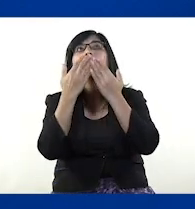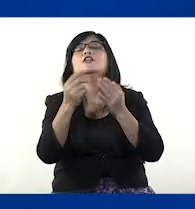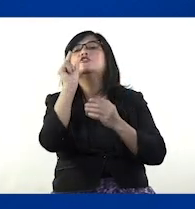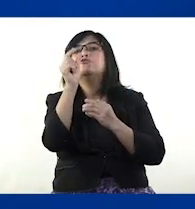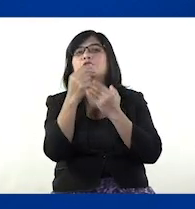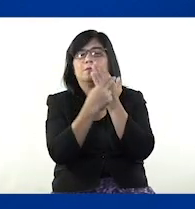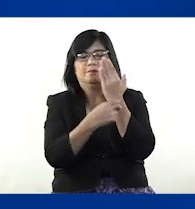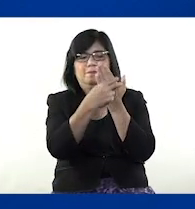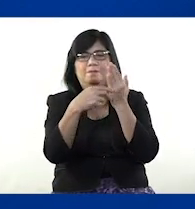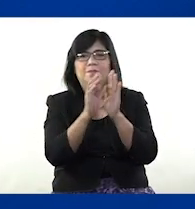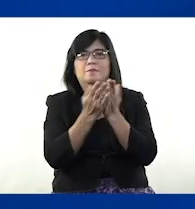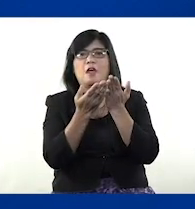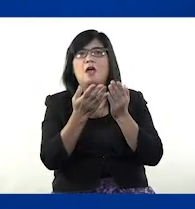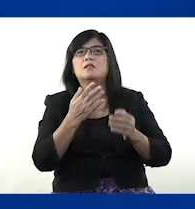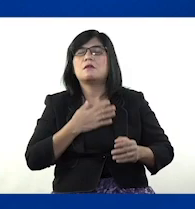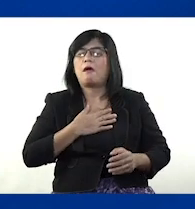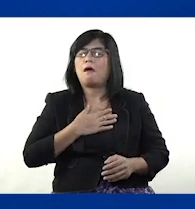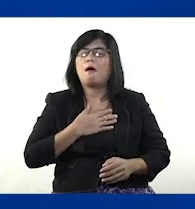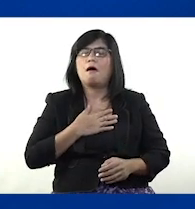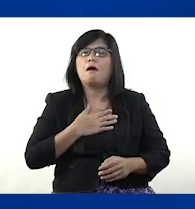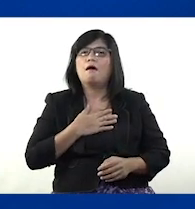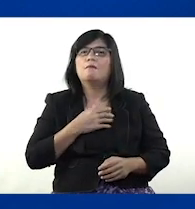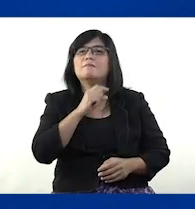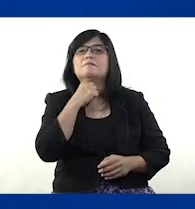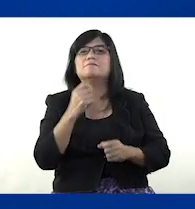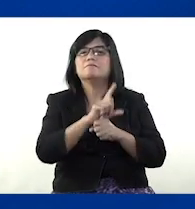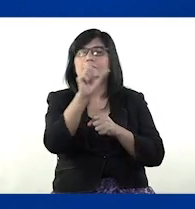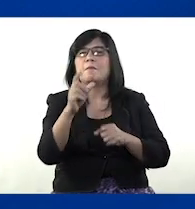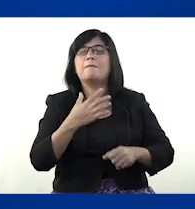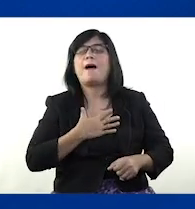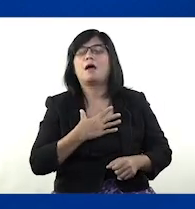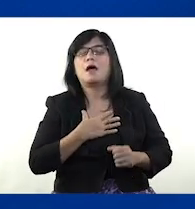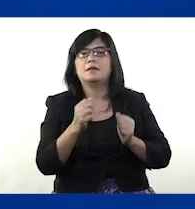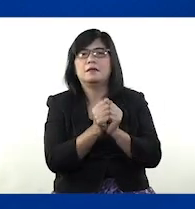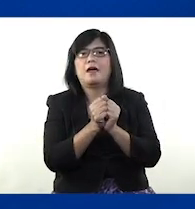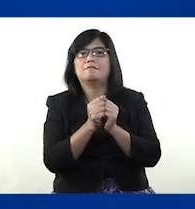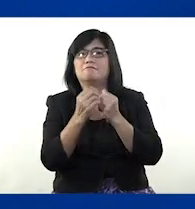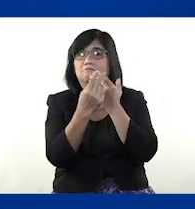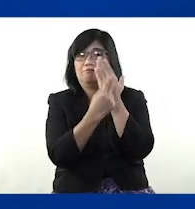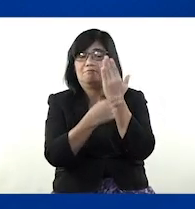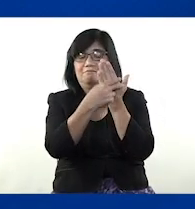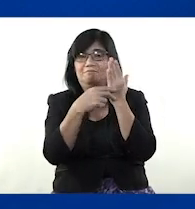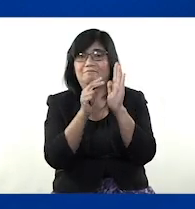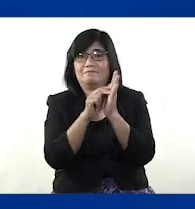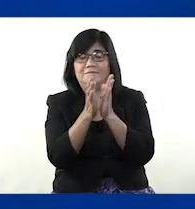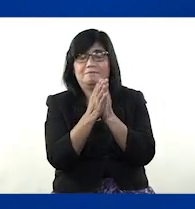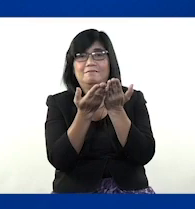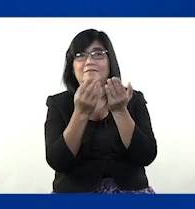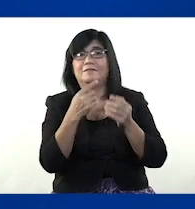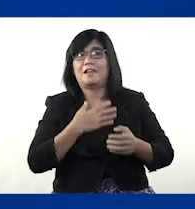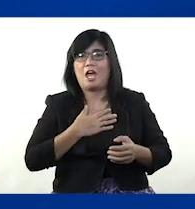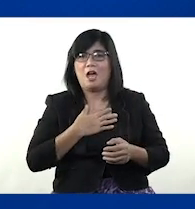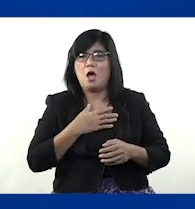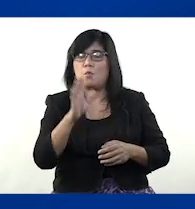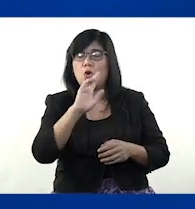I am proud of my bye bye bye bangga dengan Alkitab saya akhir-akhir saya bukan hanya mengajarkan saya